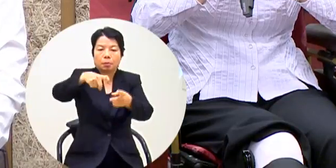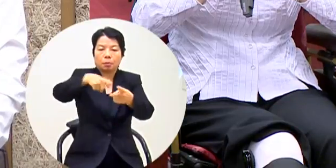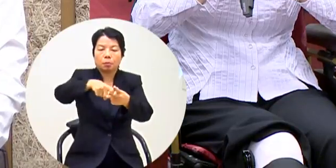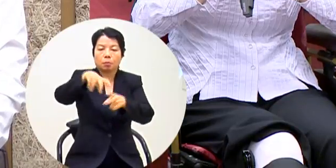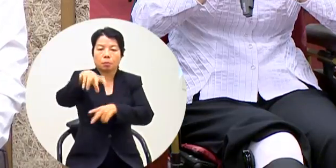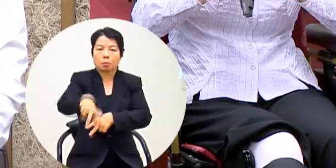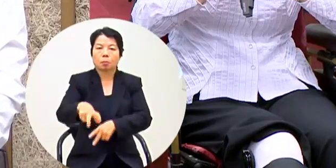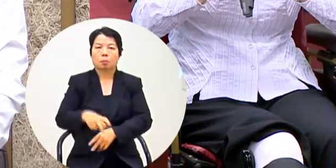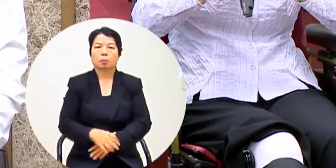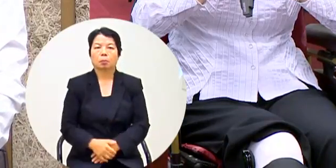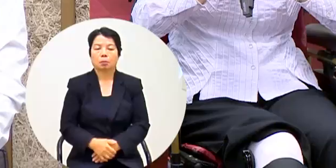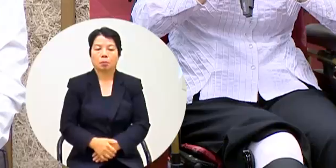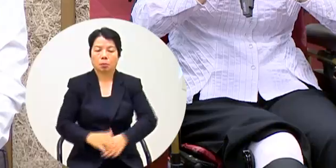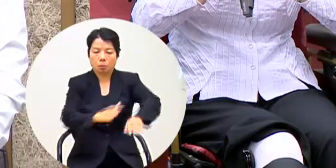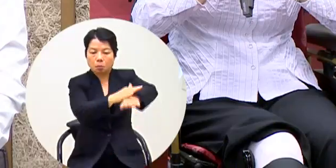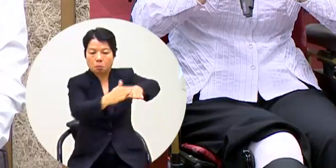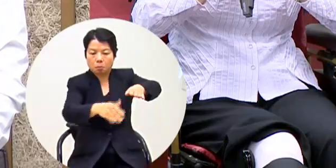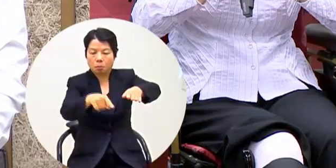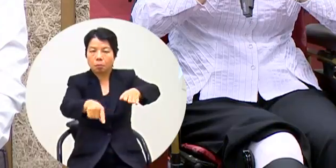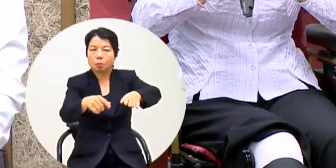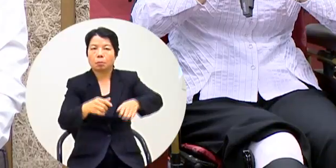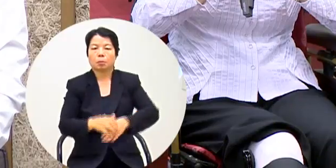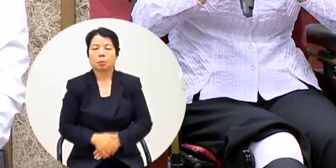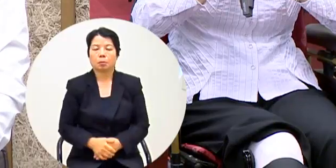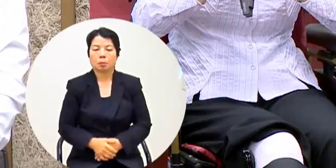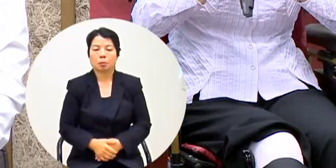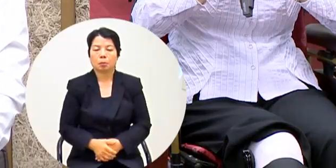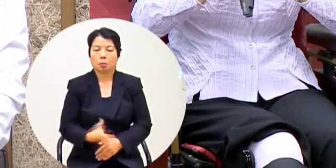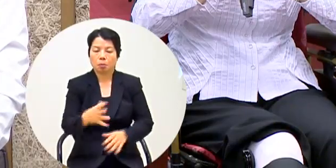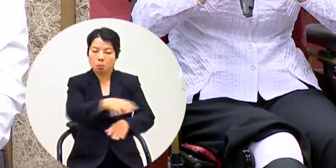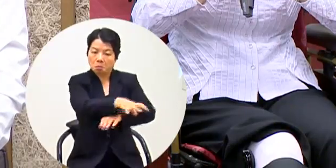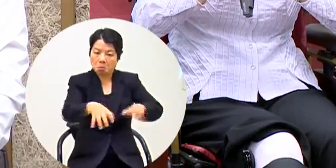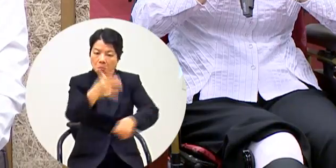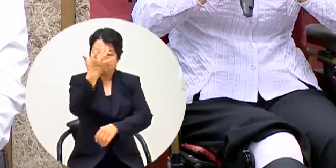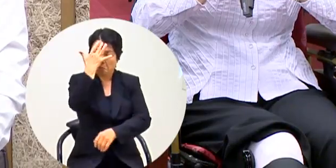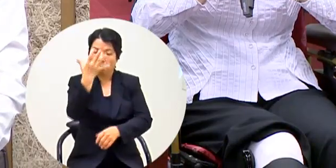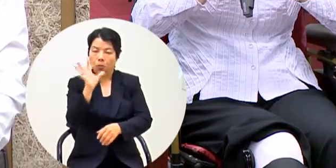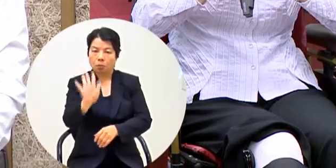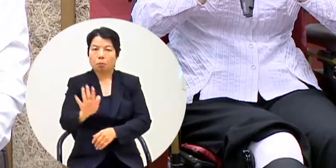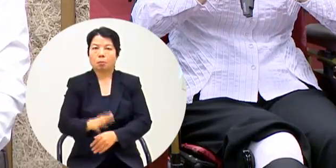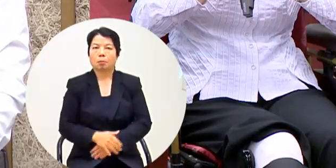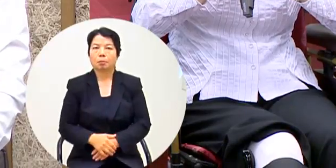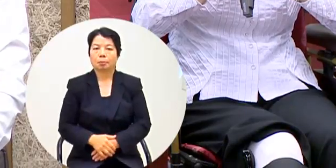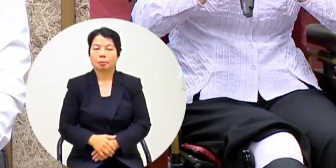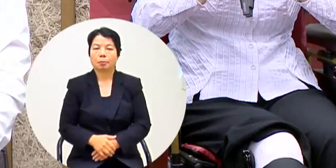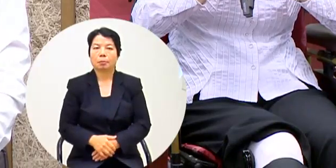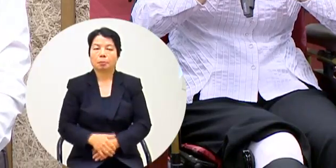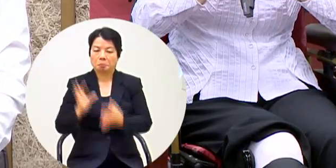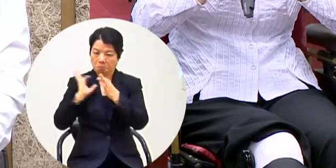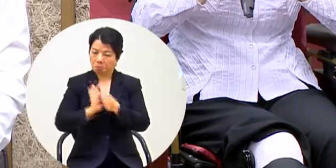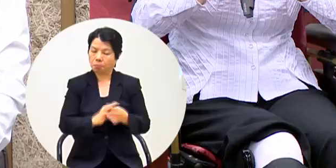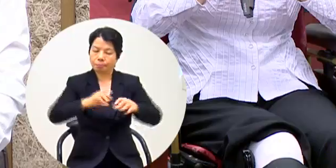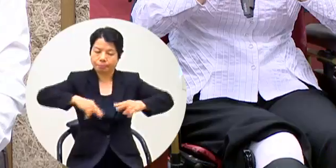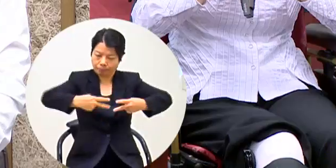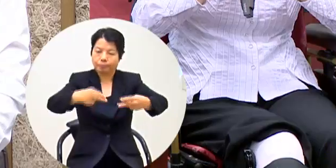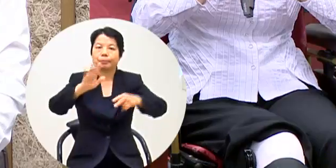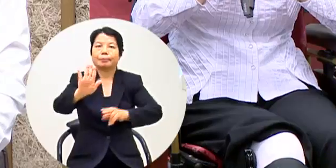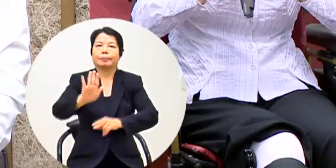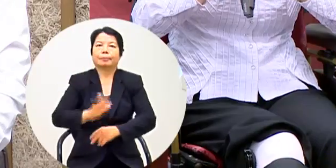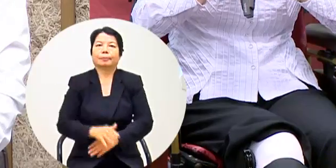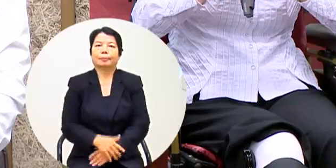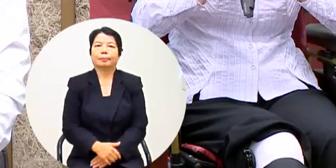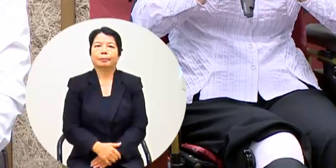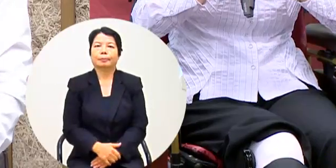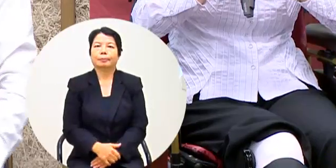者是无障碍设施呢，都有汲取以往的经验去做改善。 副长，因为我觉得你的回